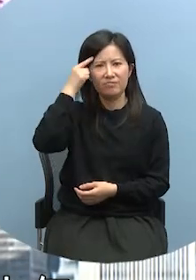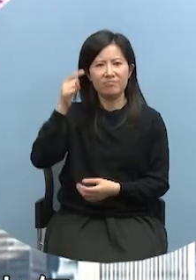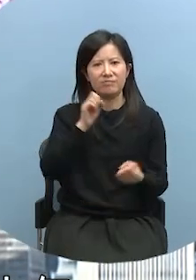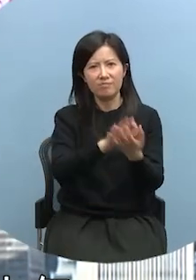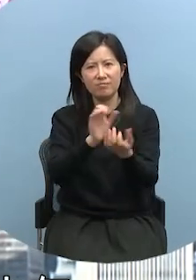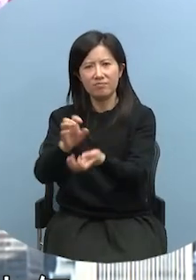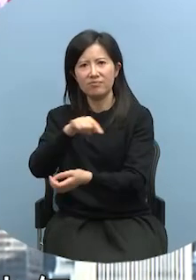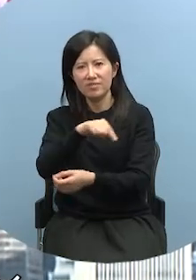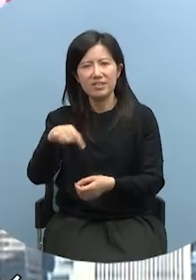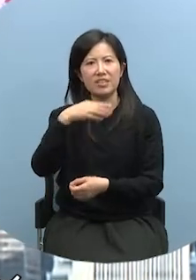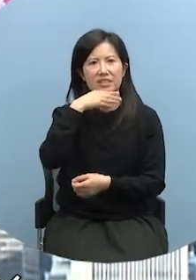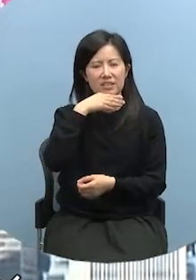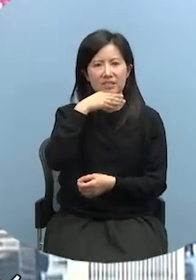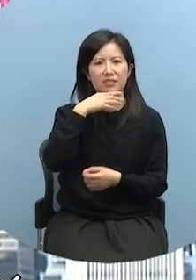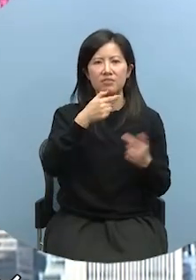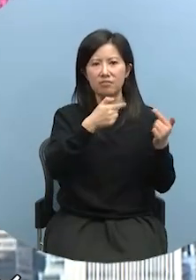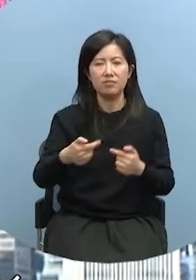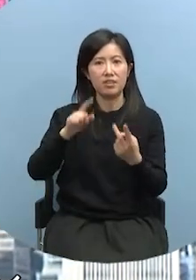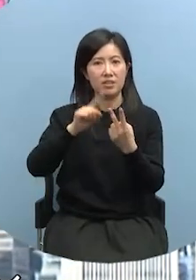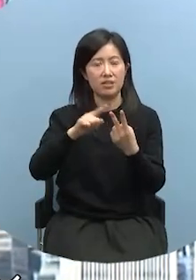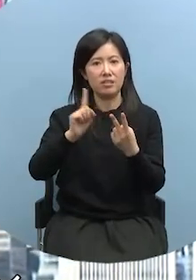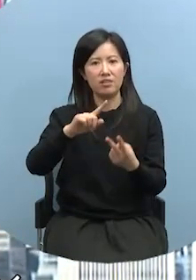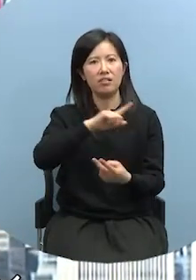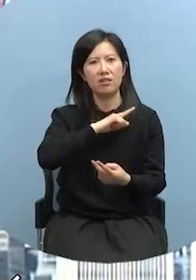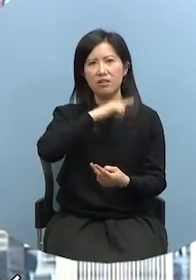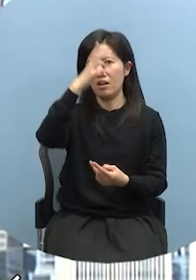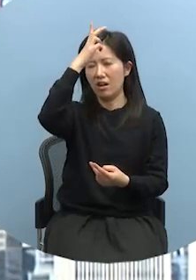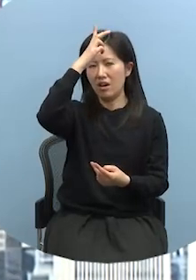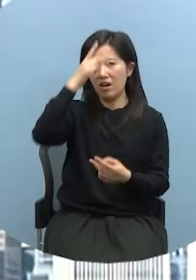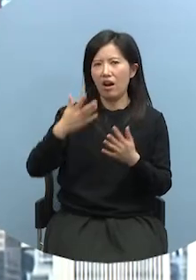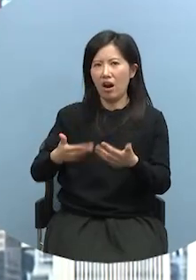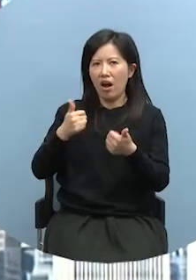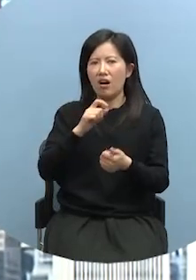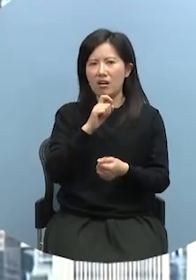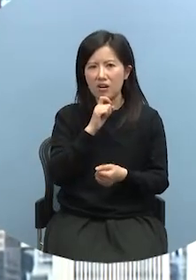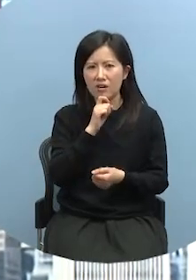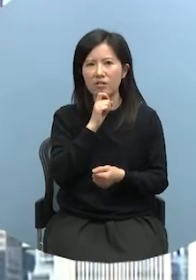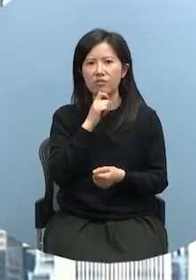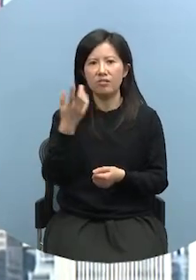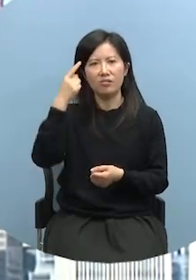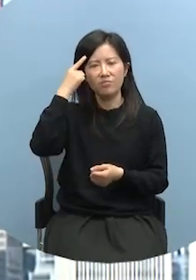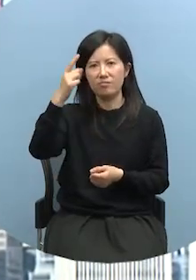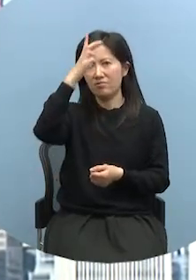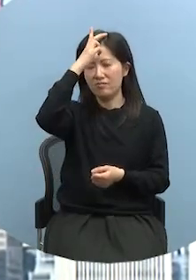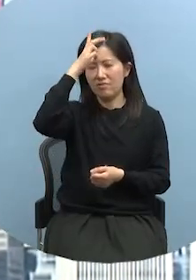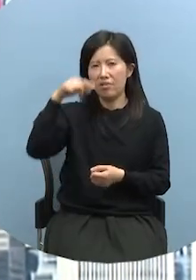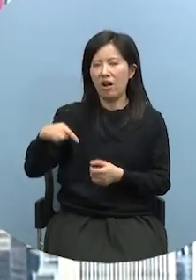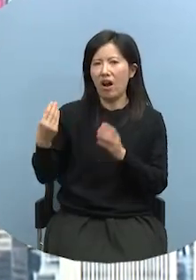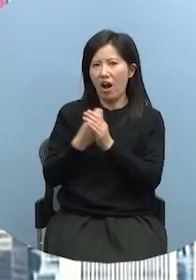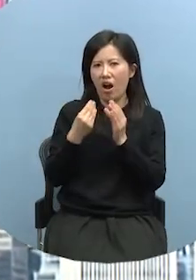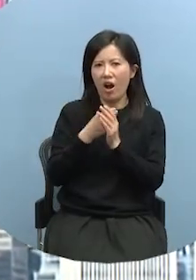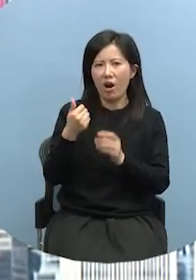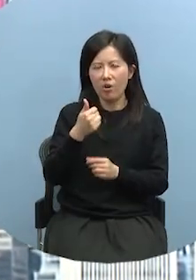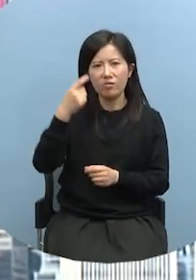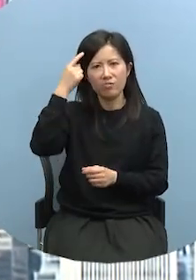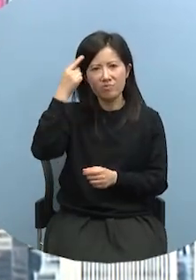生嘅青少年。第二類就係為咗一啲自己政治利益，又或者咧係想攞一啲政治紅利嘅人，希望咧係